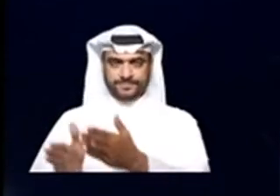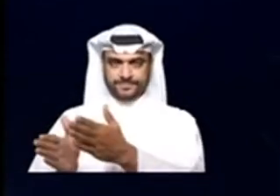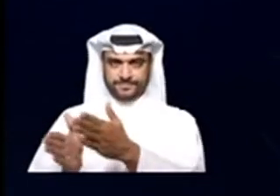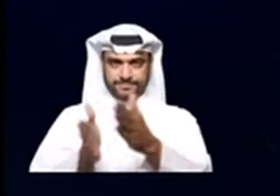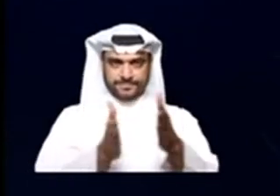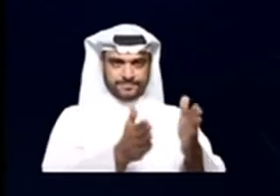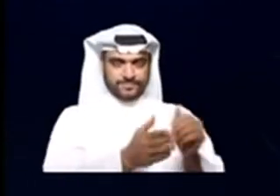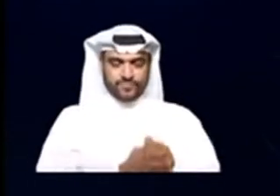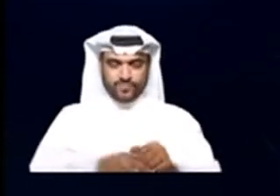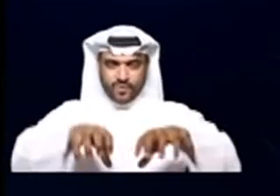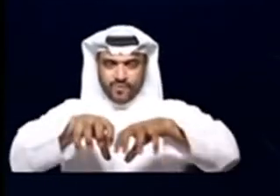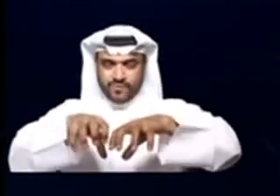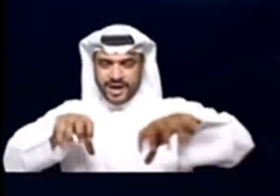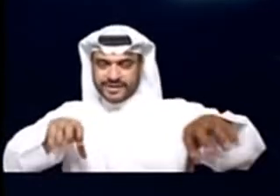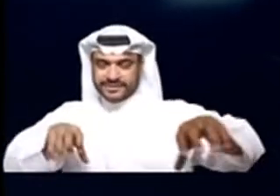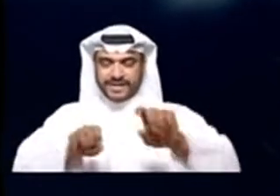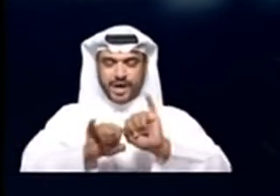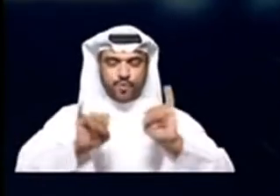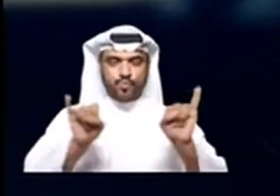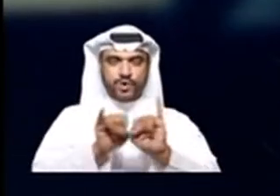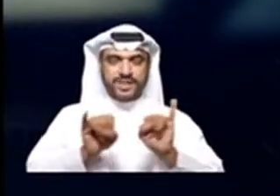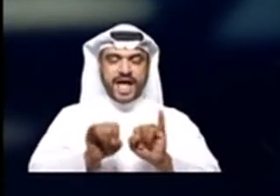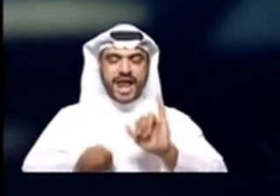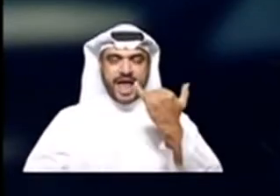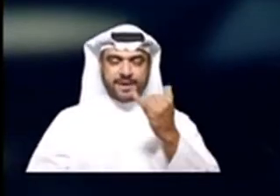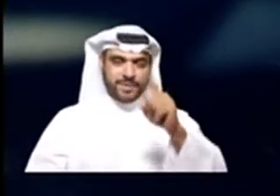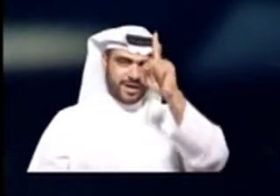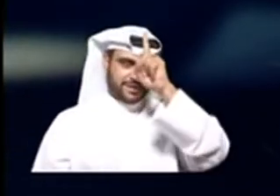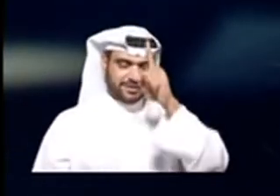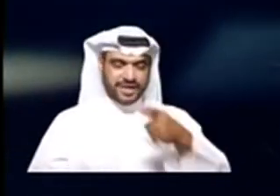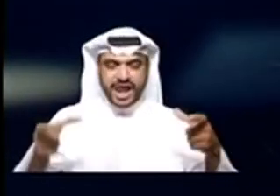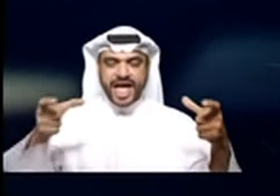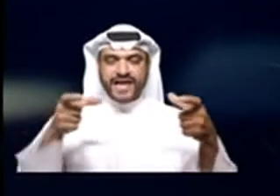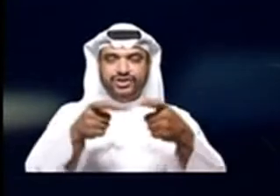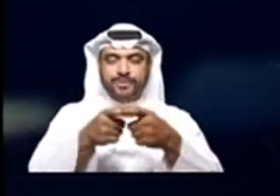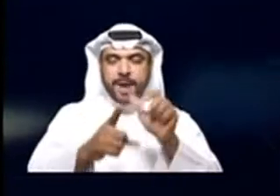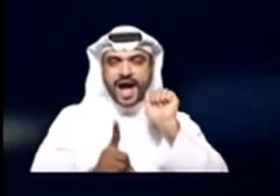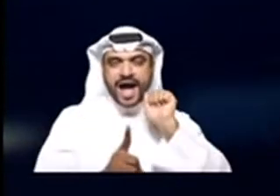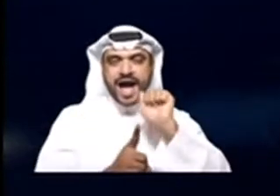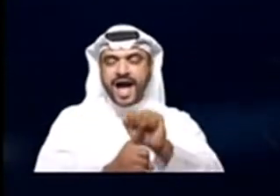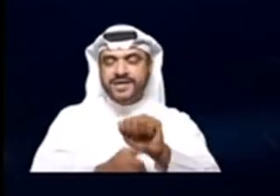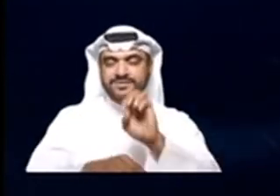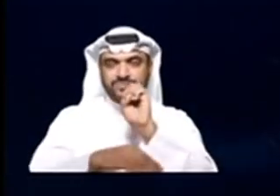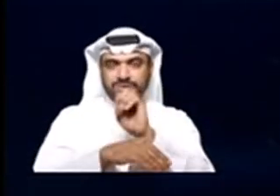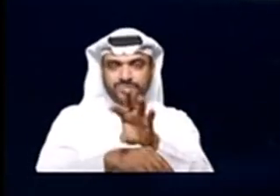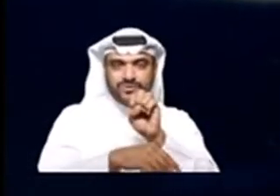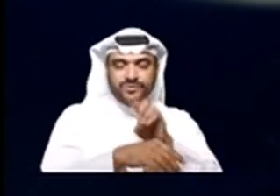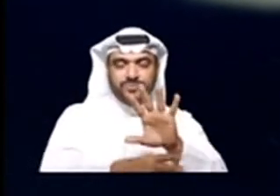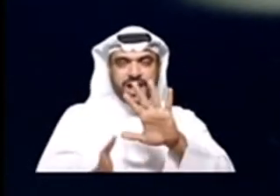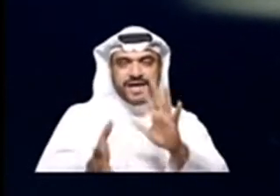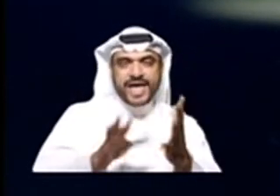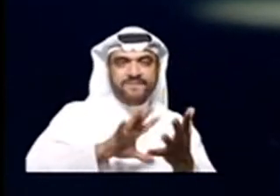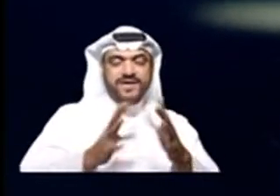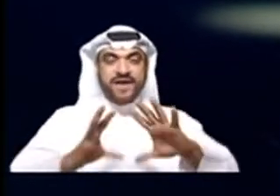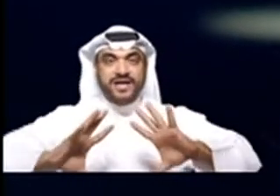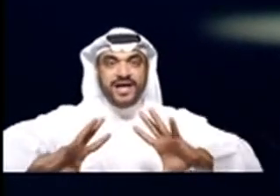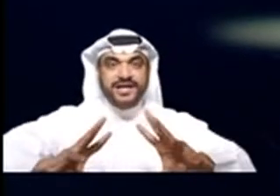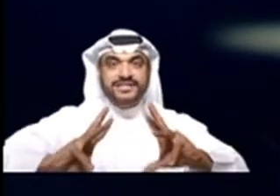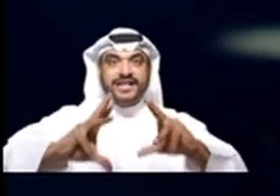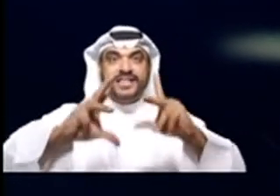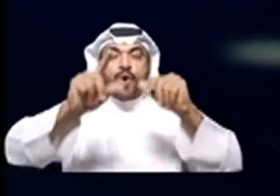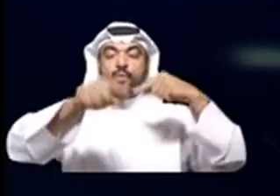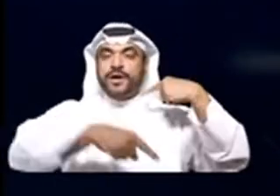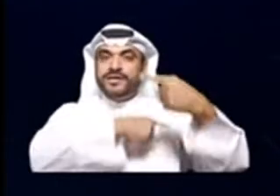وعلى هامش الملتقى العربي الألماني أقيمت اليوم جلسة خاصة تحت عنوان التطور والتنمية المستدامة،